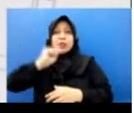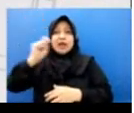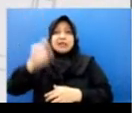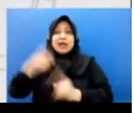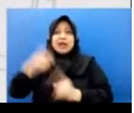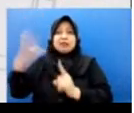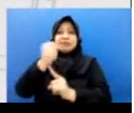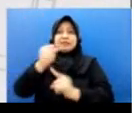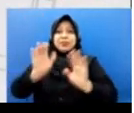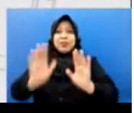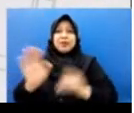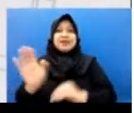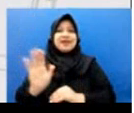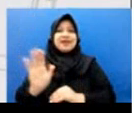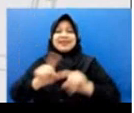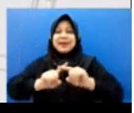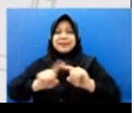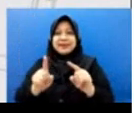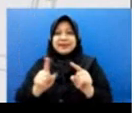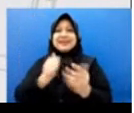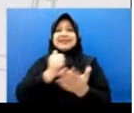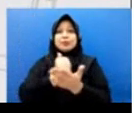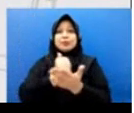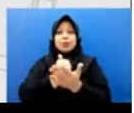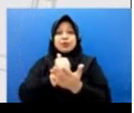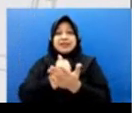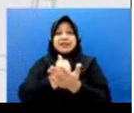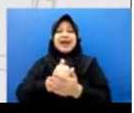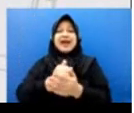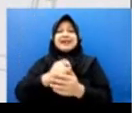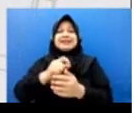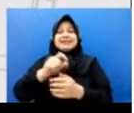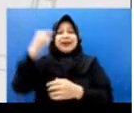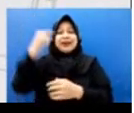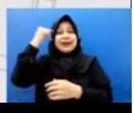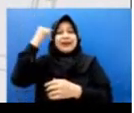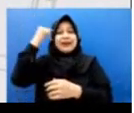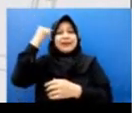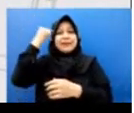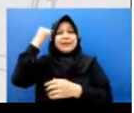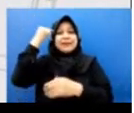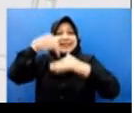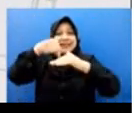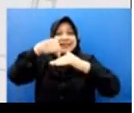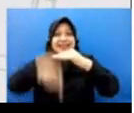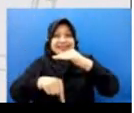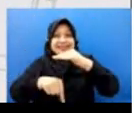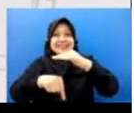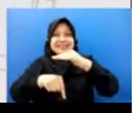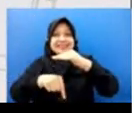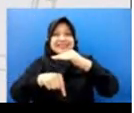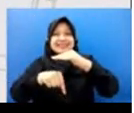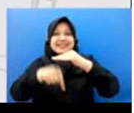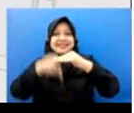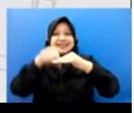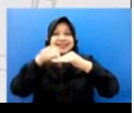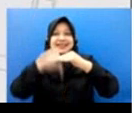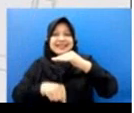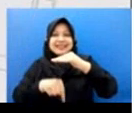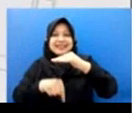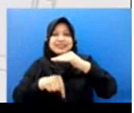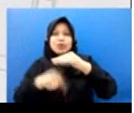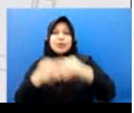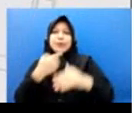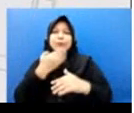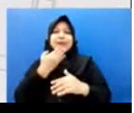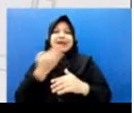pada dasarnya keterampilan berpikir kritis yang nantinya memang munculnya sejalan dengan perkembangan